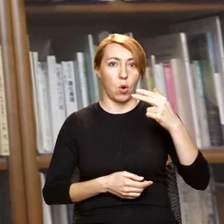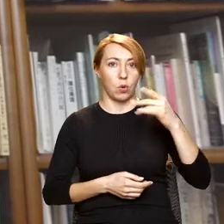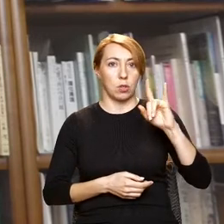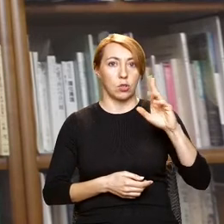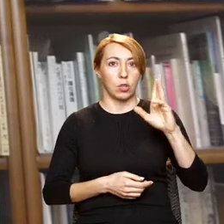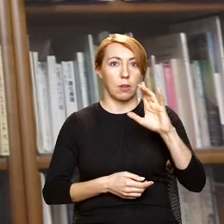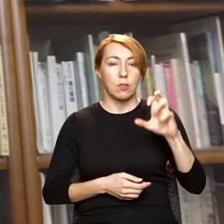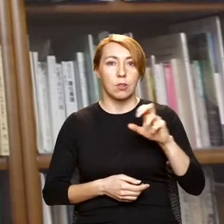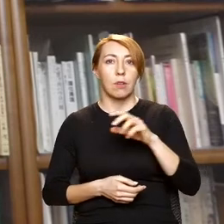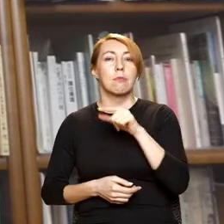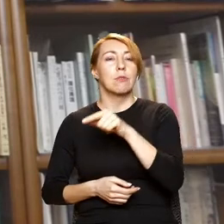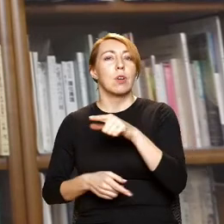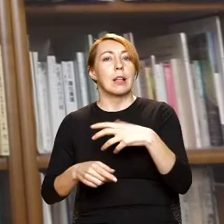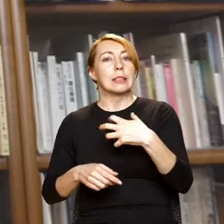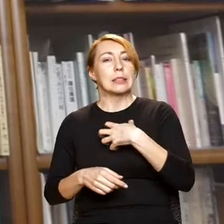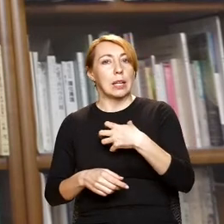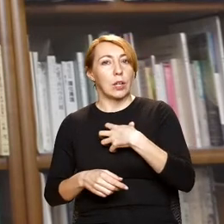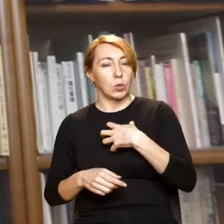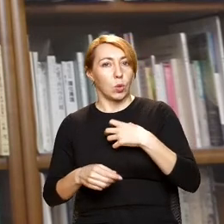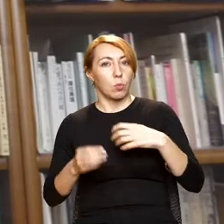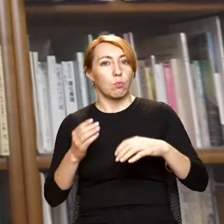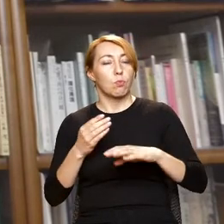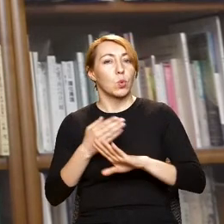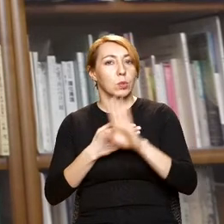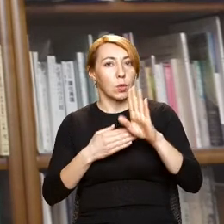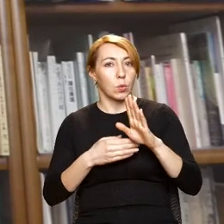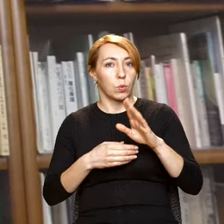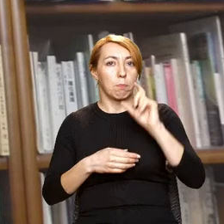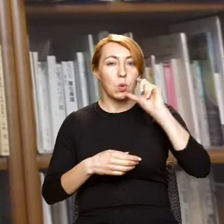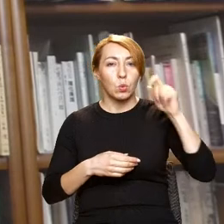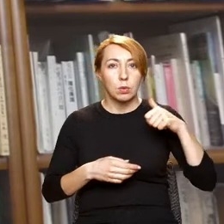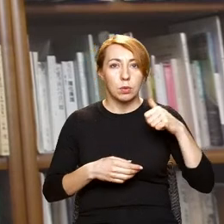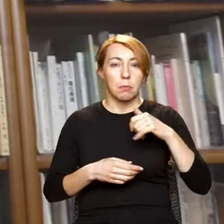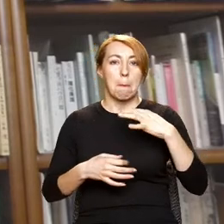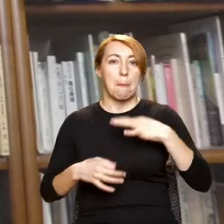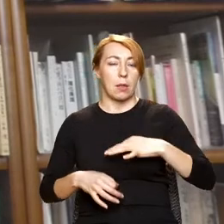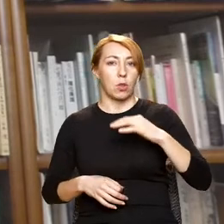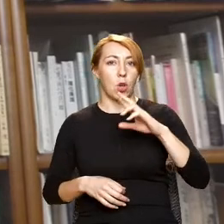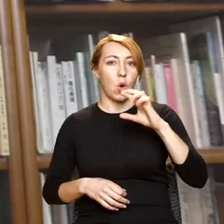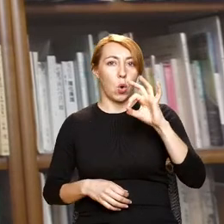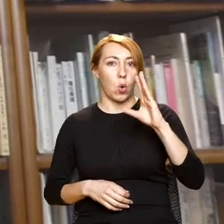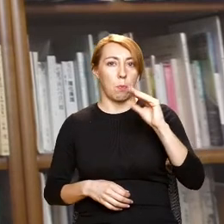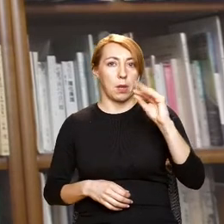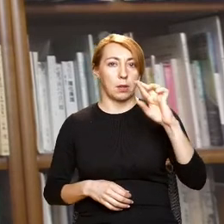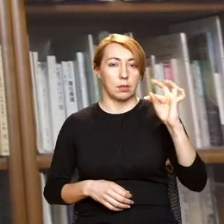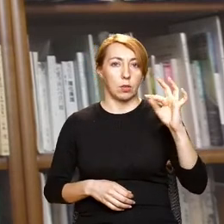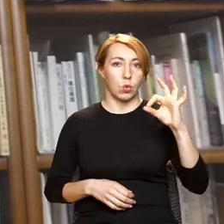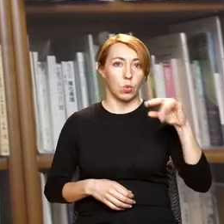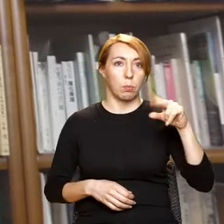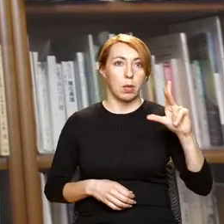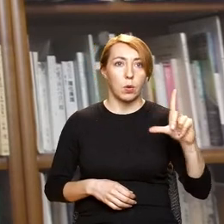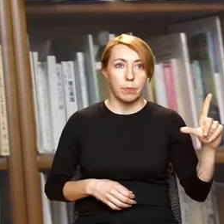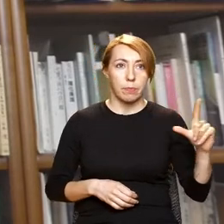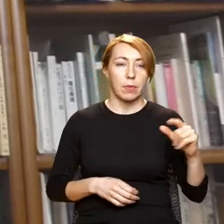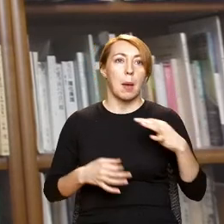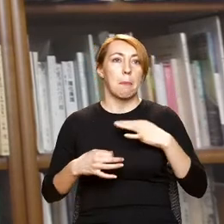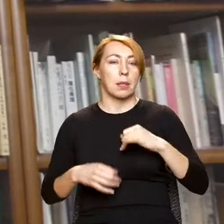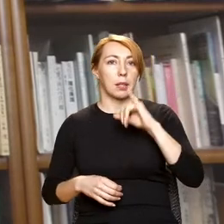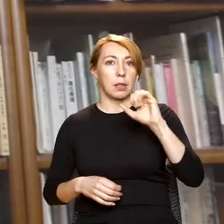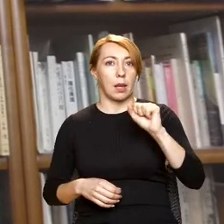ówczesny dyrektor Muzeum Józefa Piłsudskiego, pan Robert Supeł, pani Jadwiga